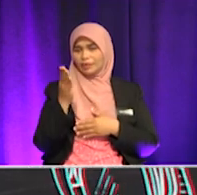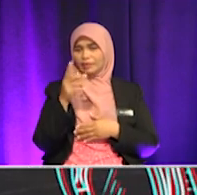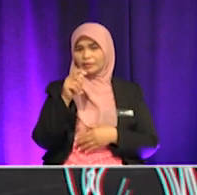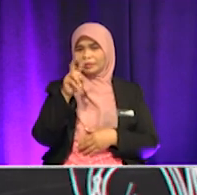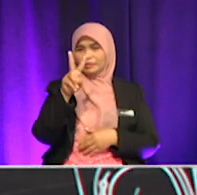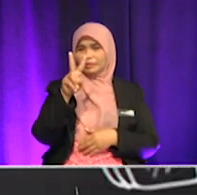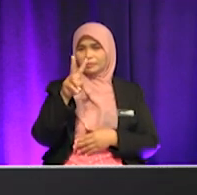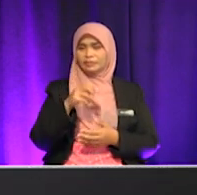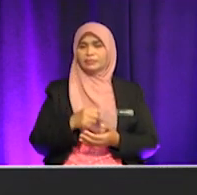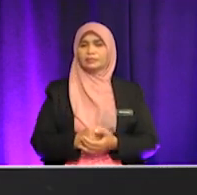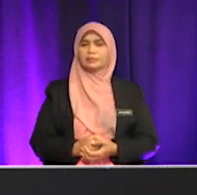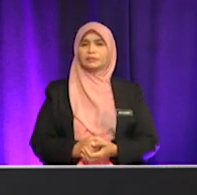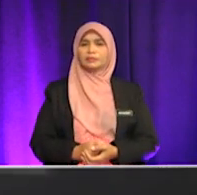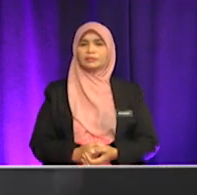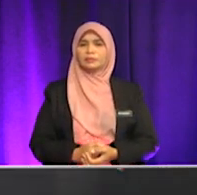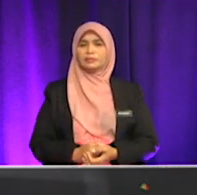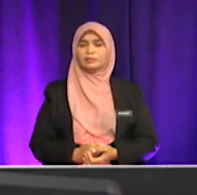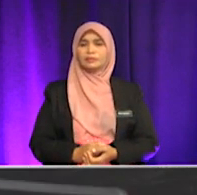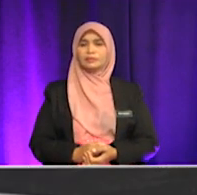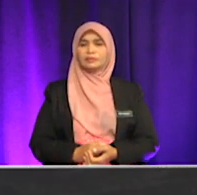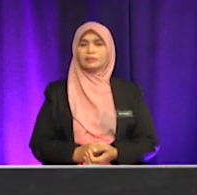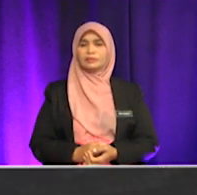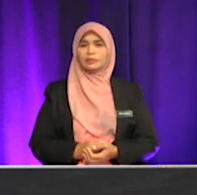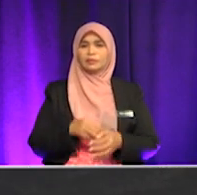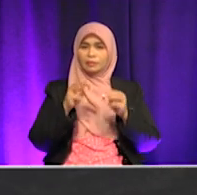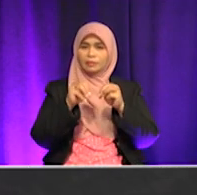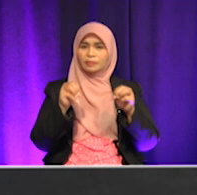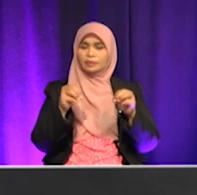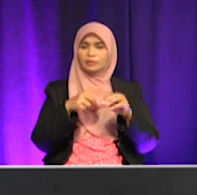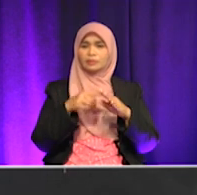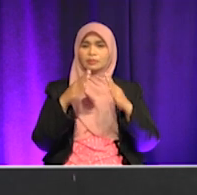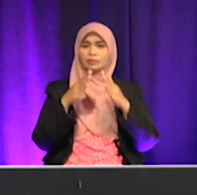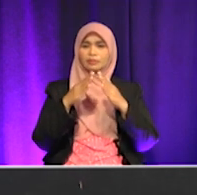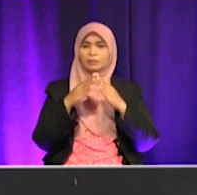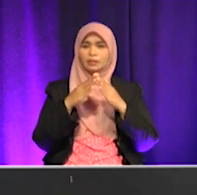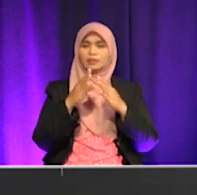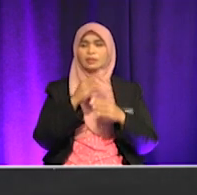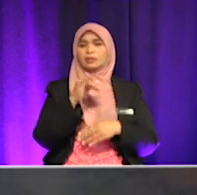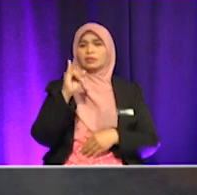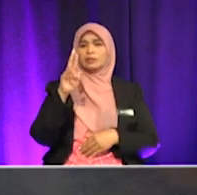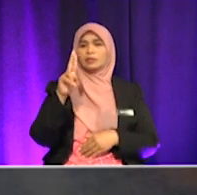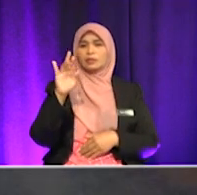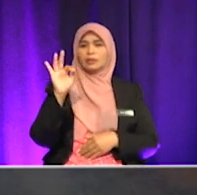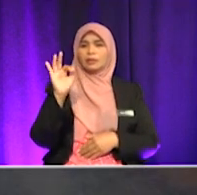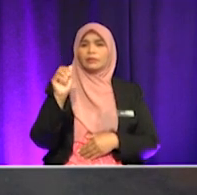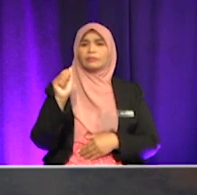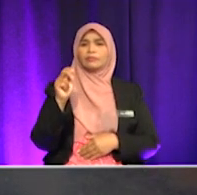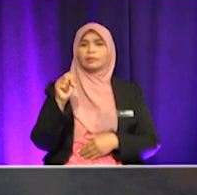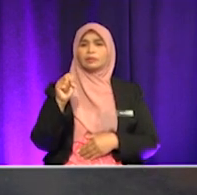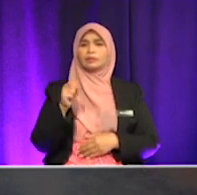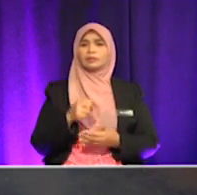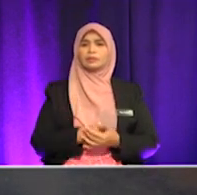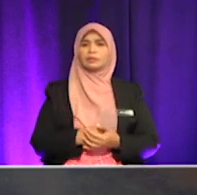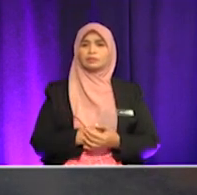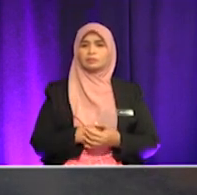tengok murid-murid dekat rumah dan juga murid-murid dekat murid-murid dekat rumah dan juga Ifai. Yes, kawan-kawan, okey. Yong Wei,